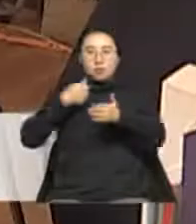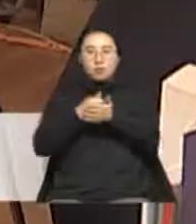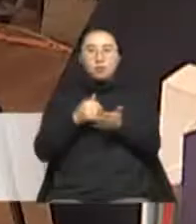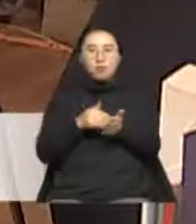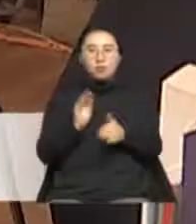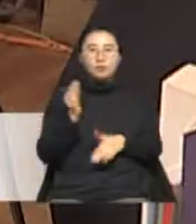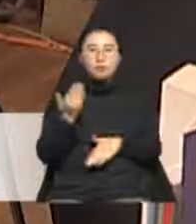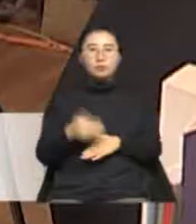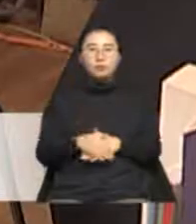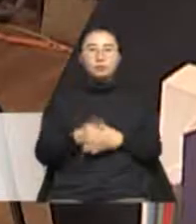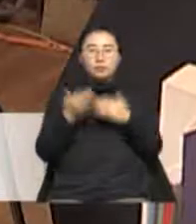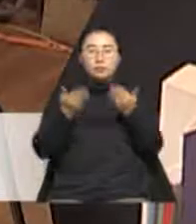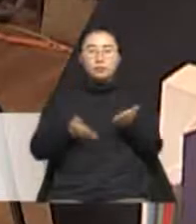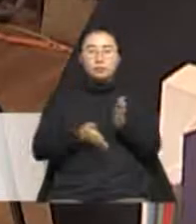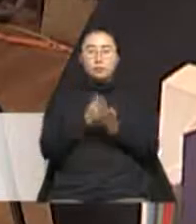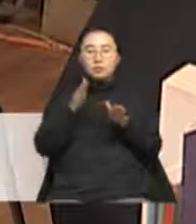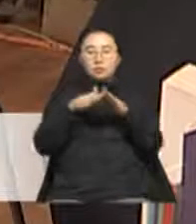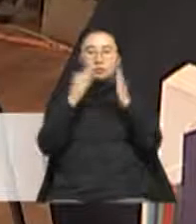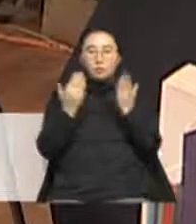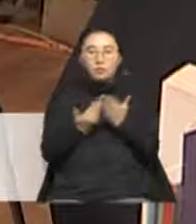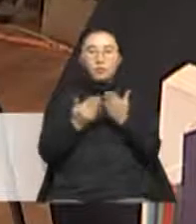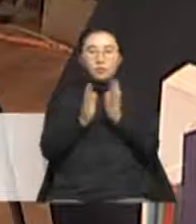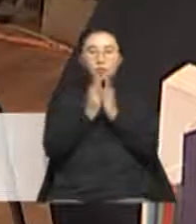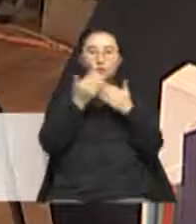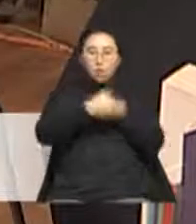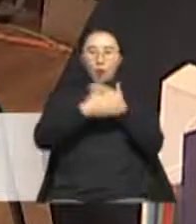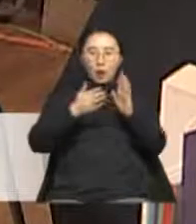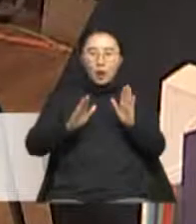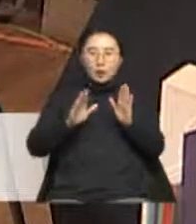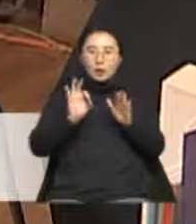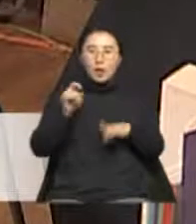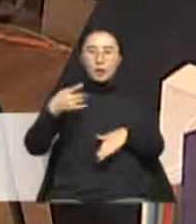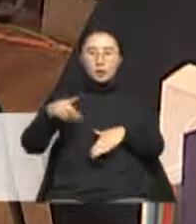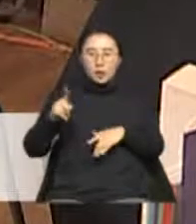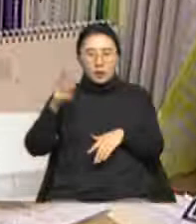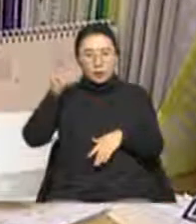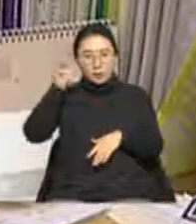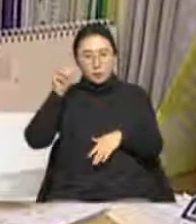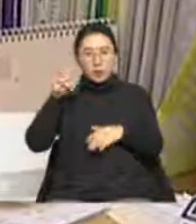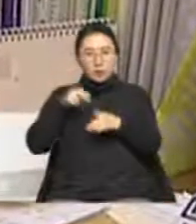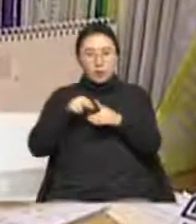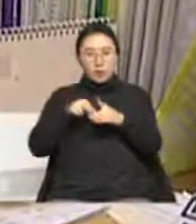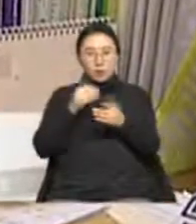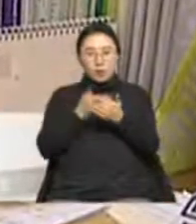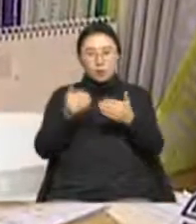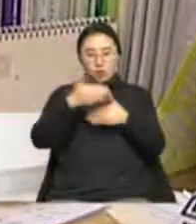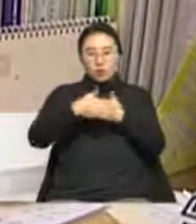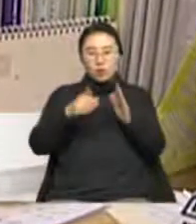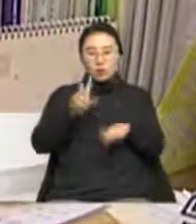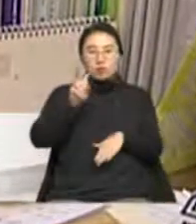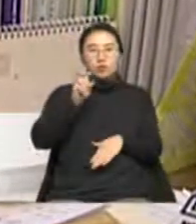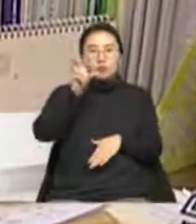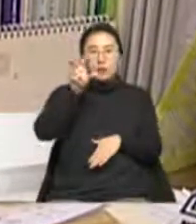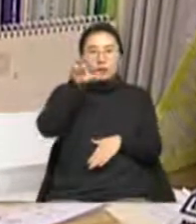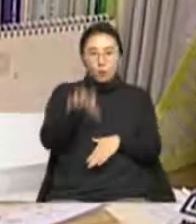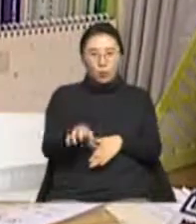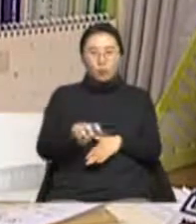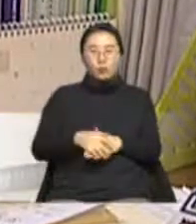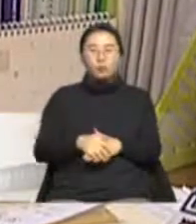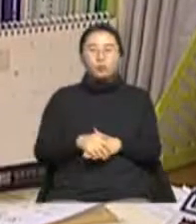밝혔습니다 휴가 시설은 모든 구립도서관 과 아리랑 씨네 센터 성북구 리 미술관 등 모두 25